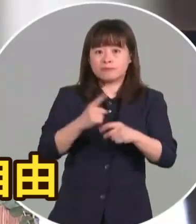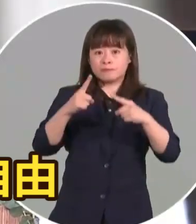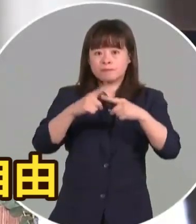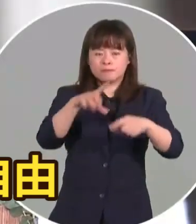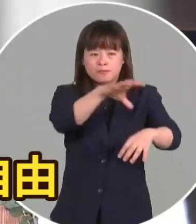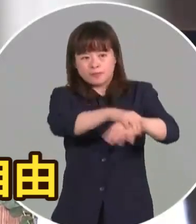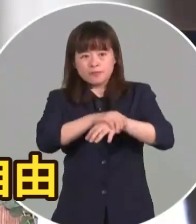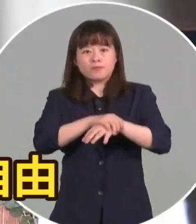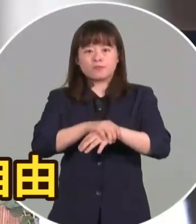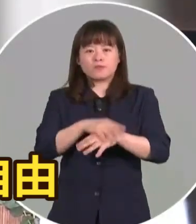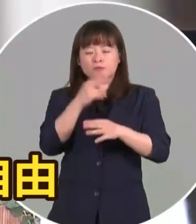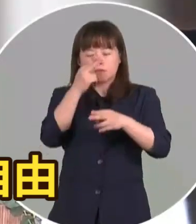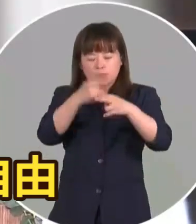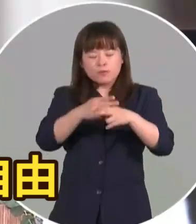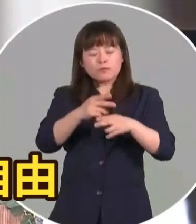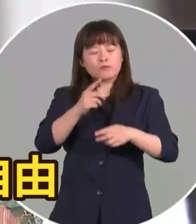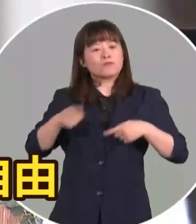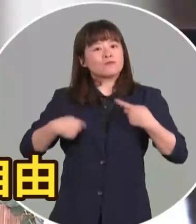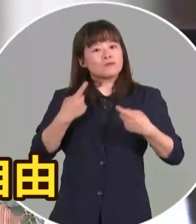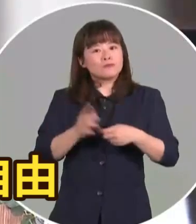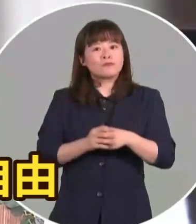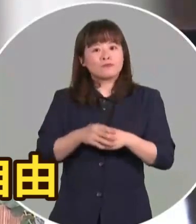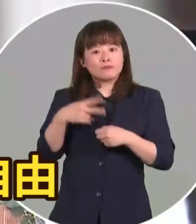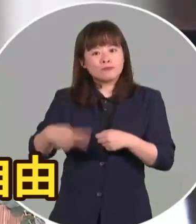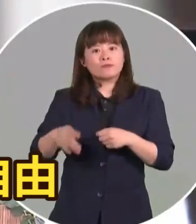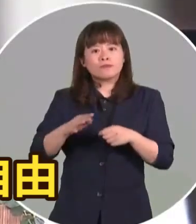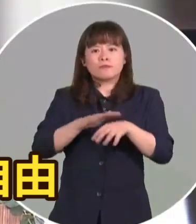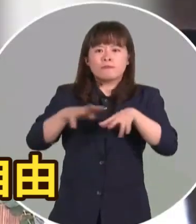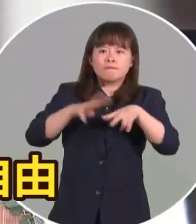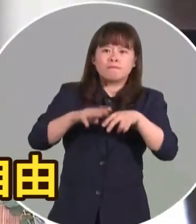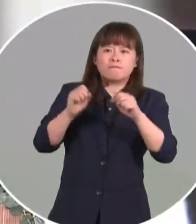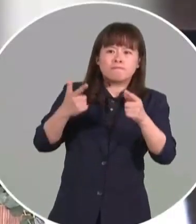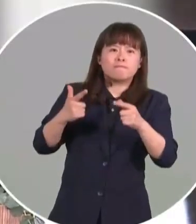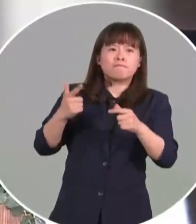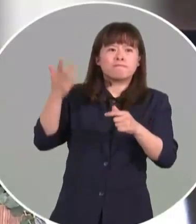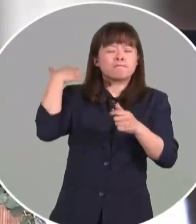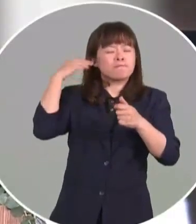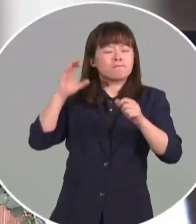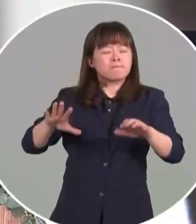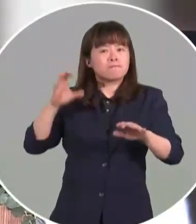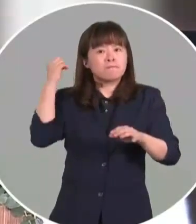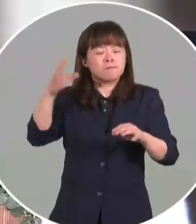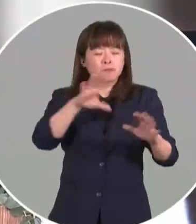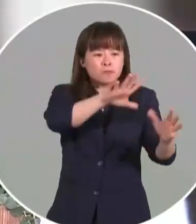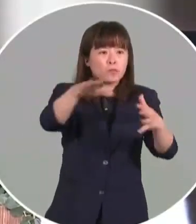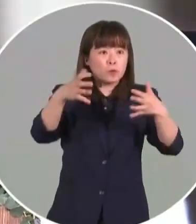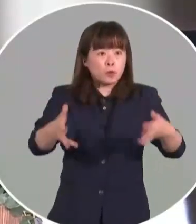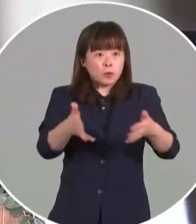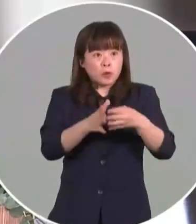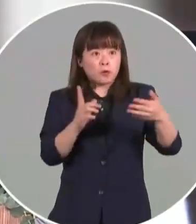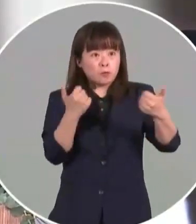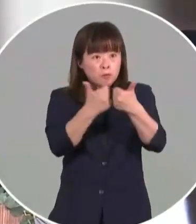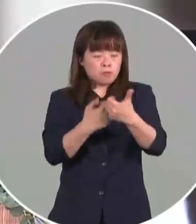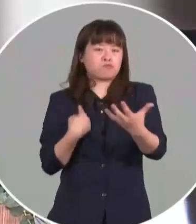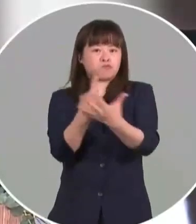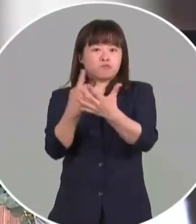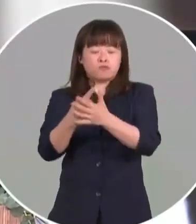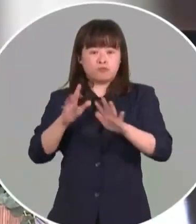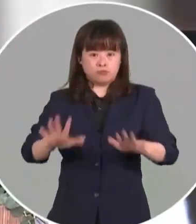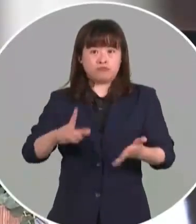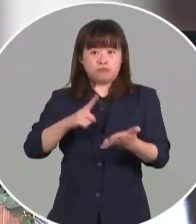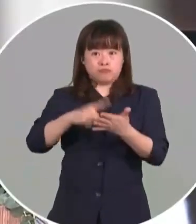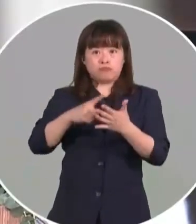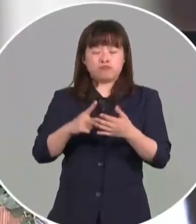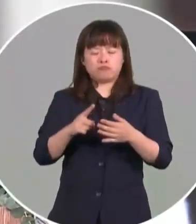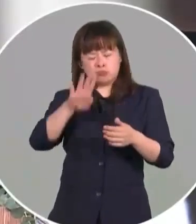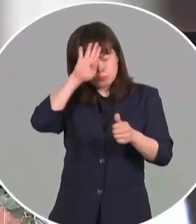助、宗教自由以及非传统安全等重要的全球议题。在这次的国际